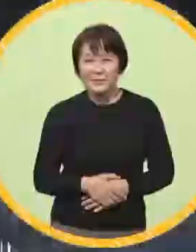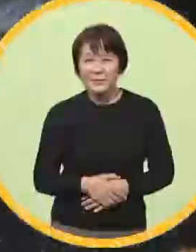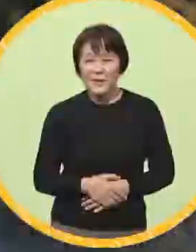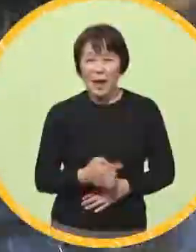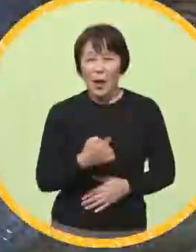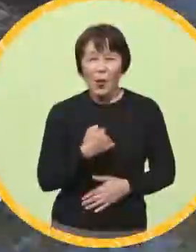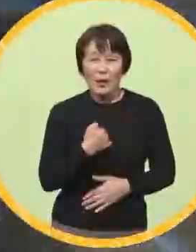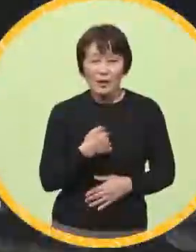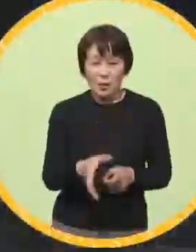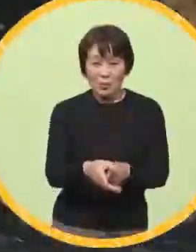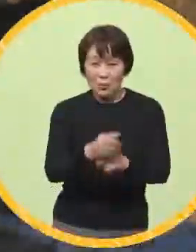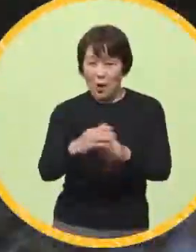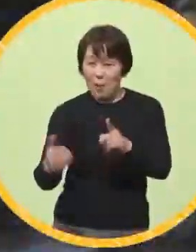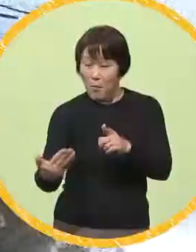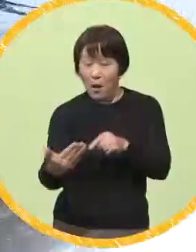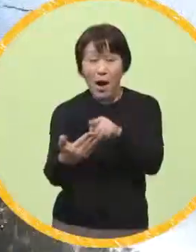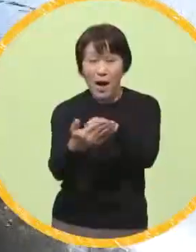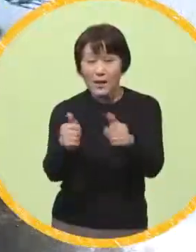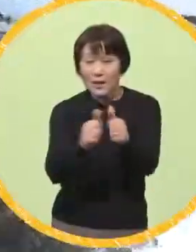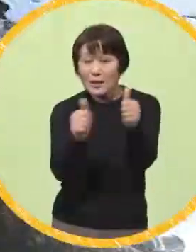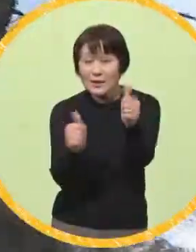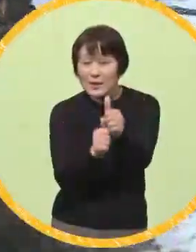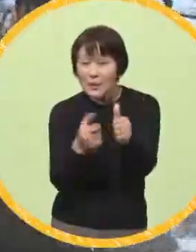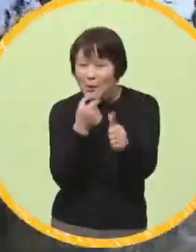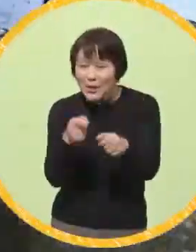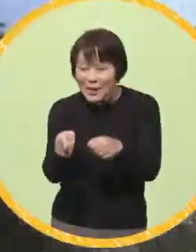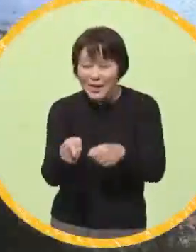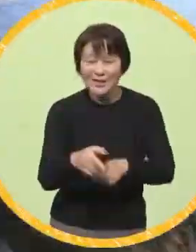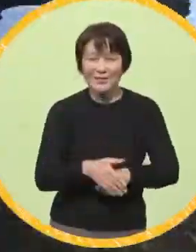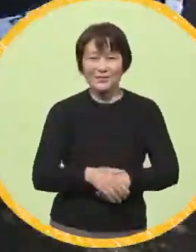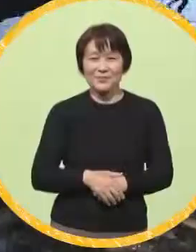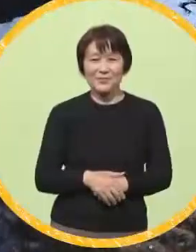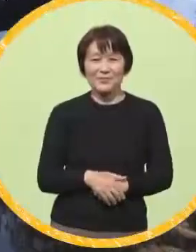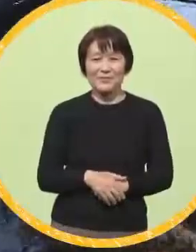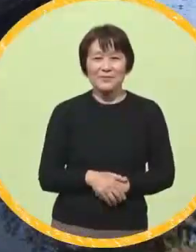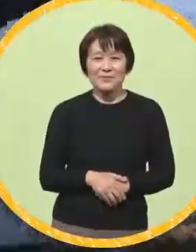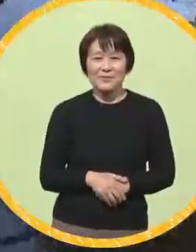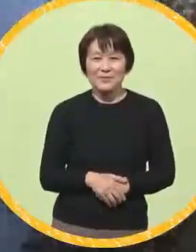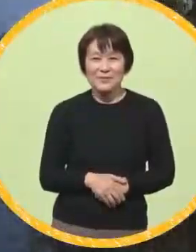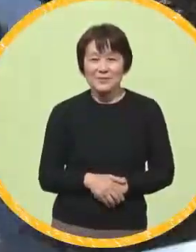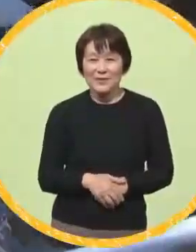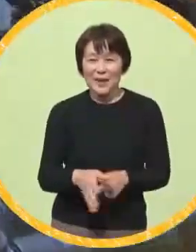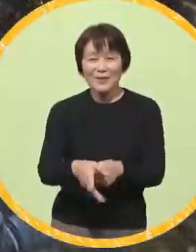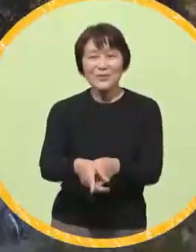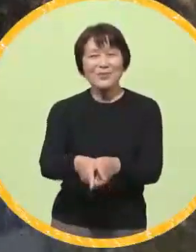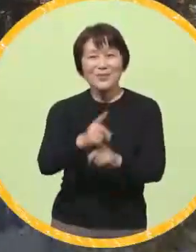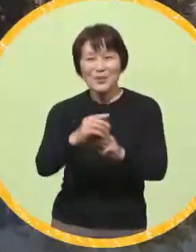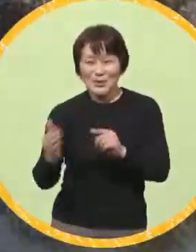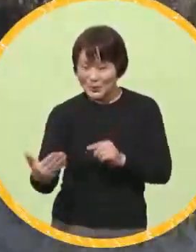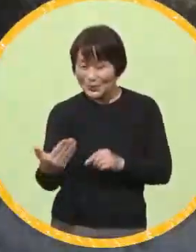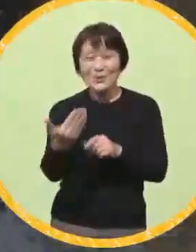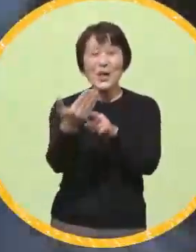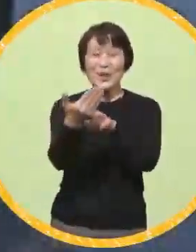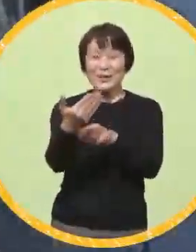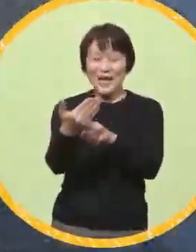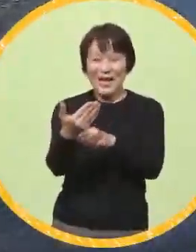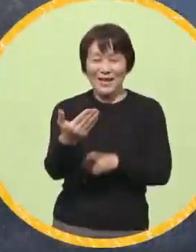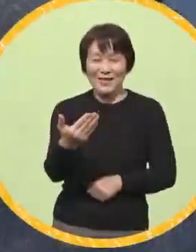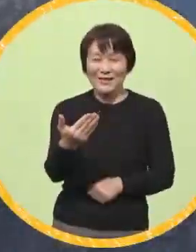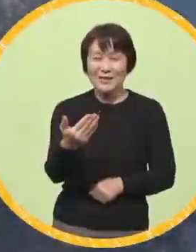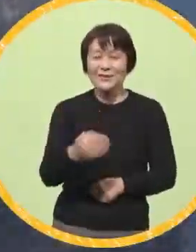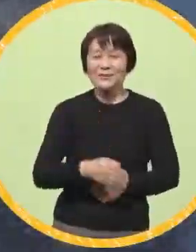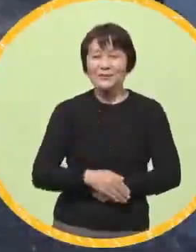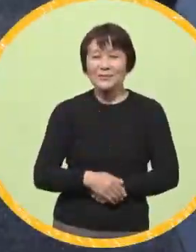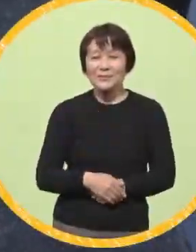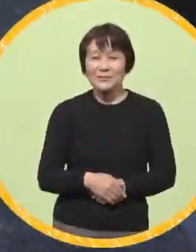私のつまみが、 つまみがじゃない、つまみがではない、 釣れました。初めてなんですけど釣り。 そうそう、